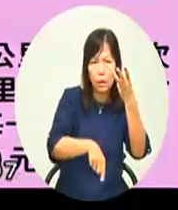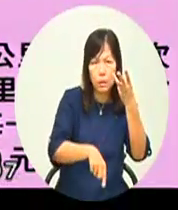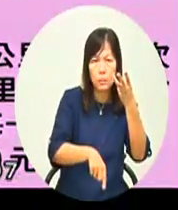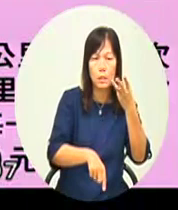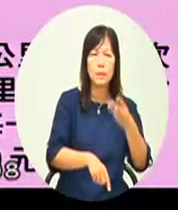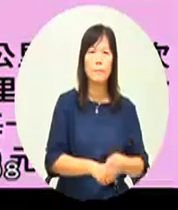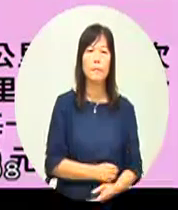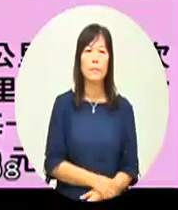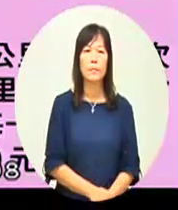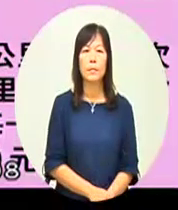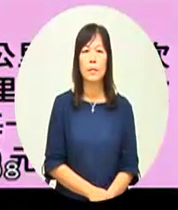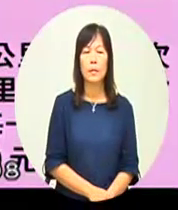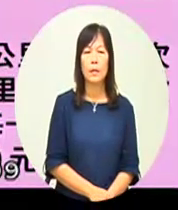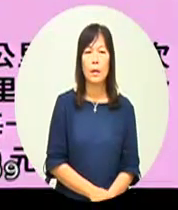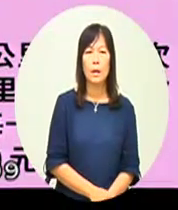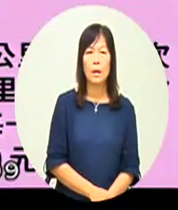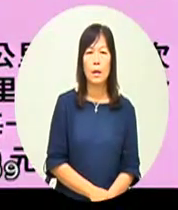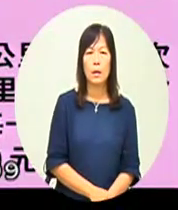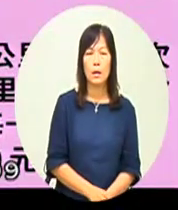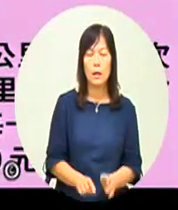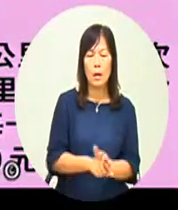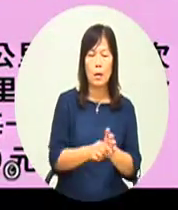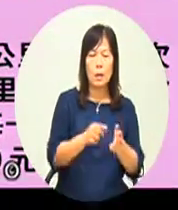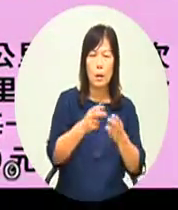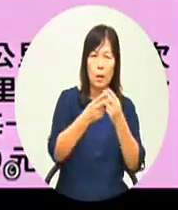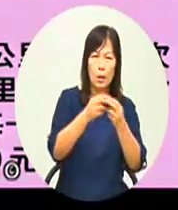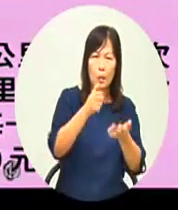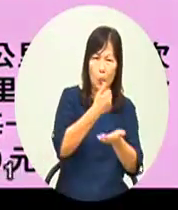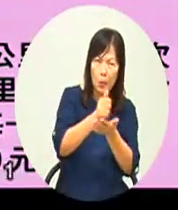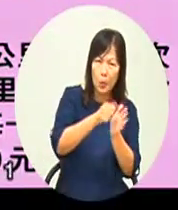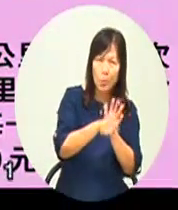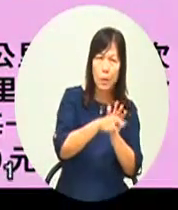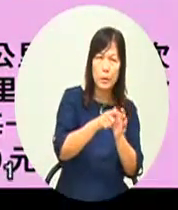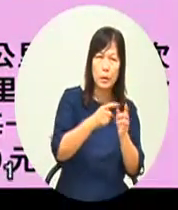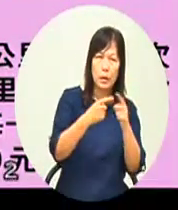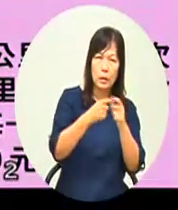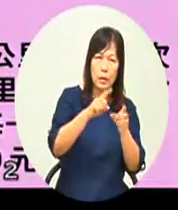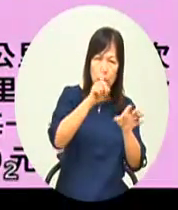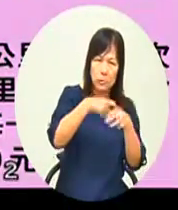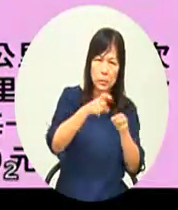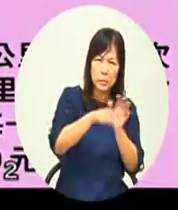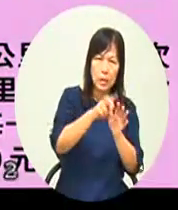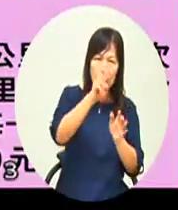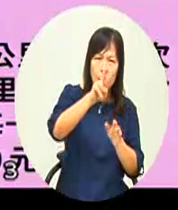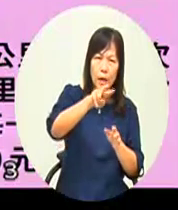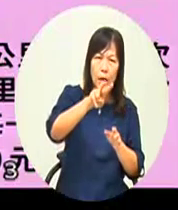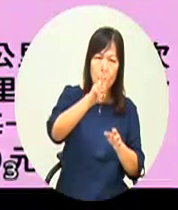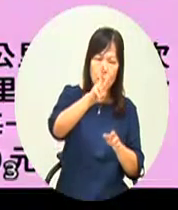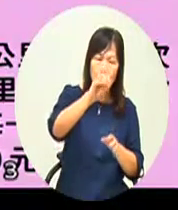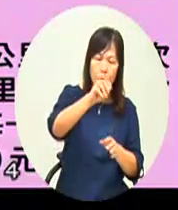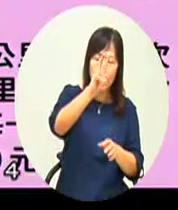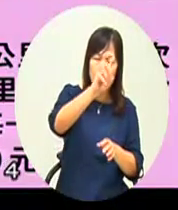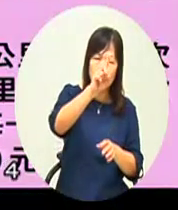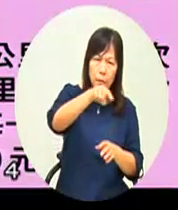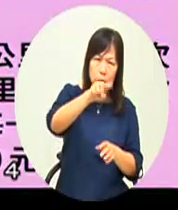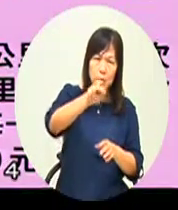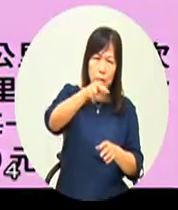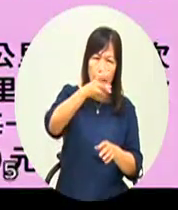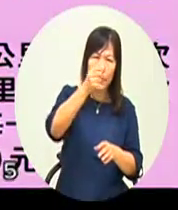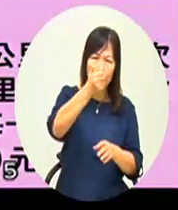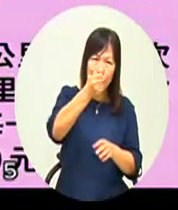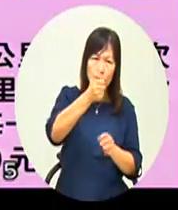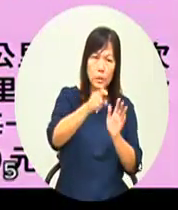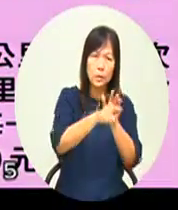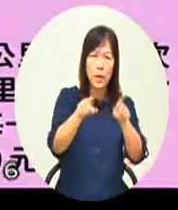那客运收入的时速是21,250元，每公里平均收